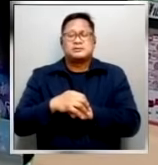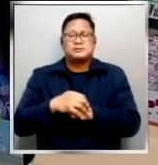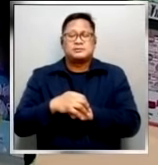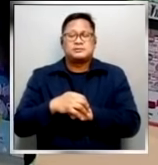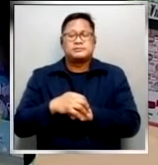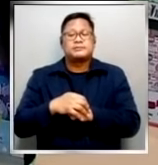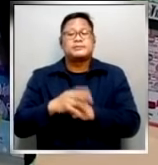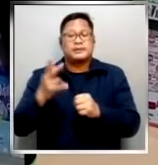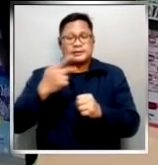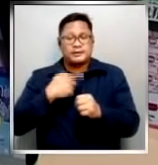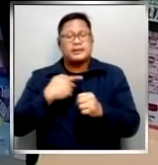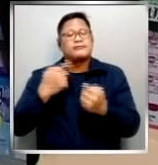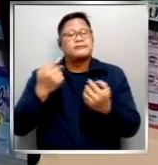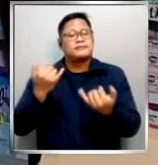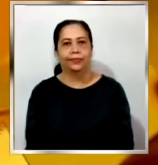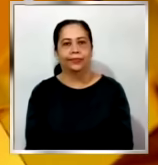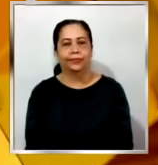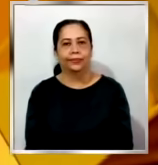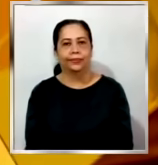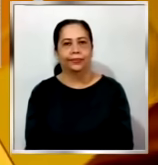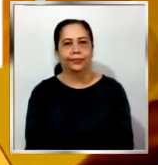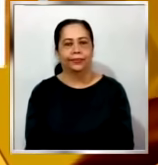nakatutok, 24 oras.